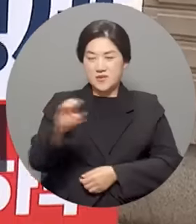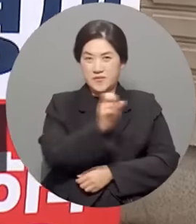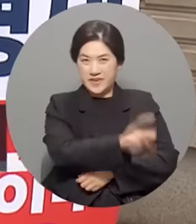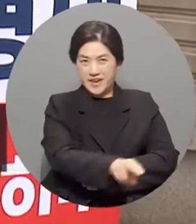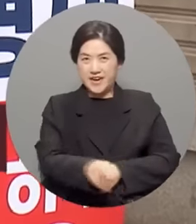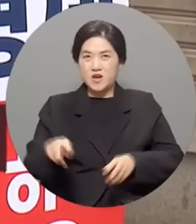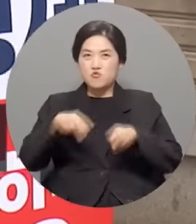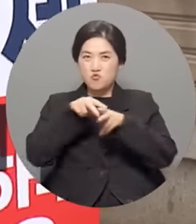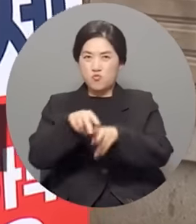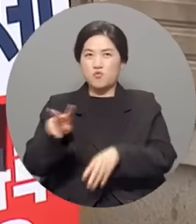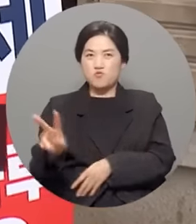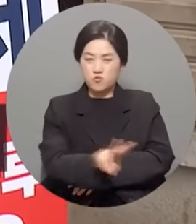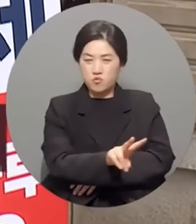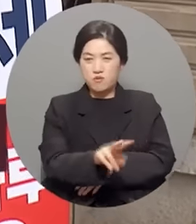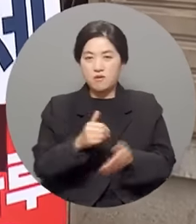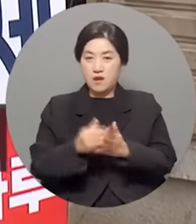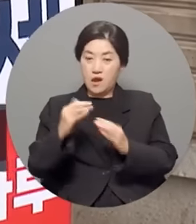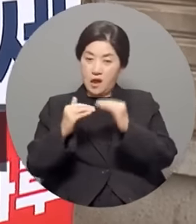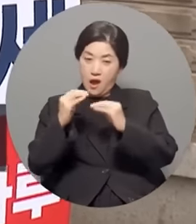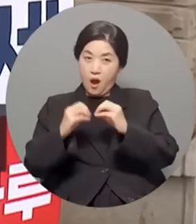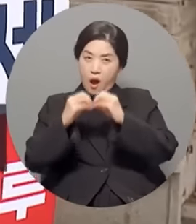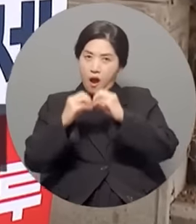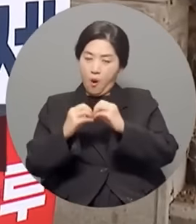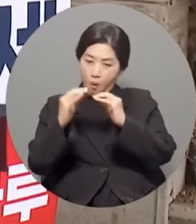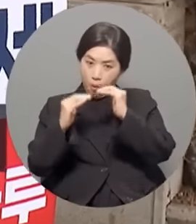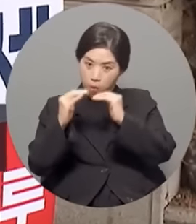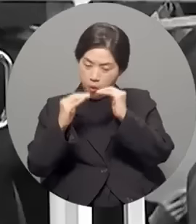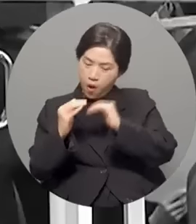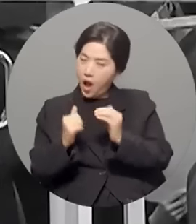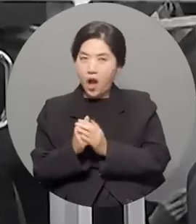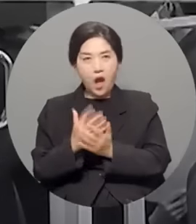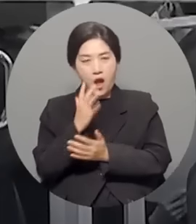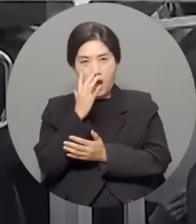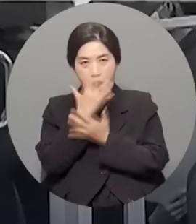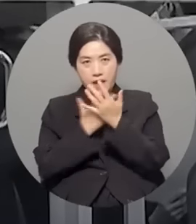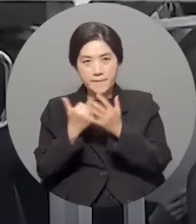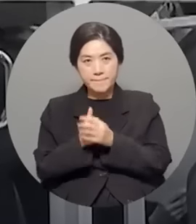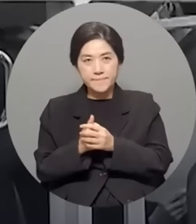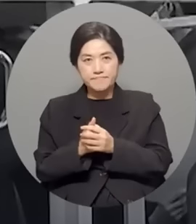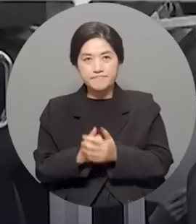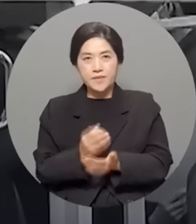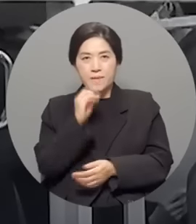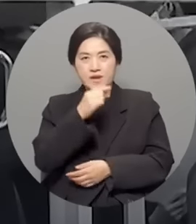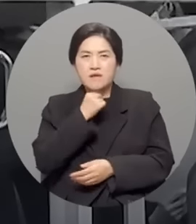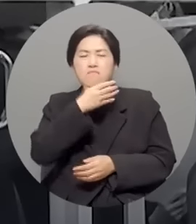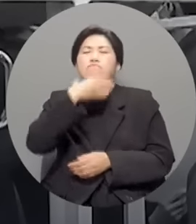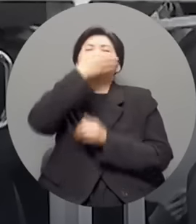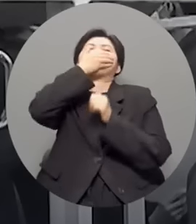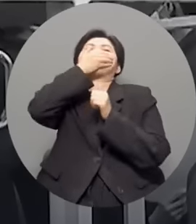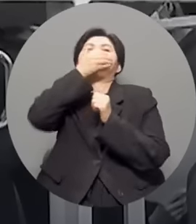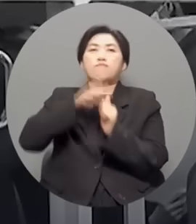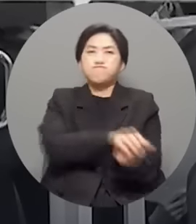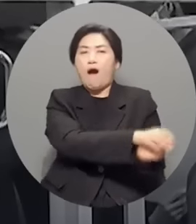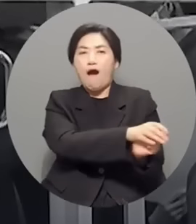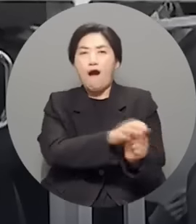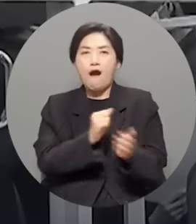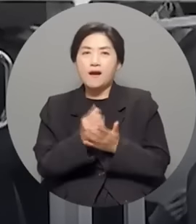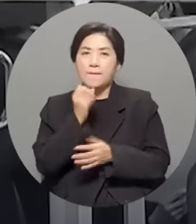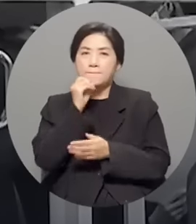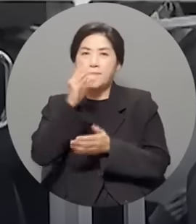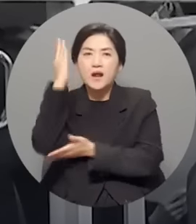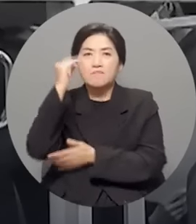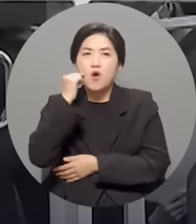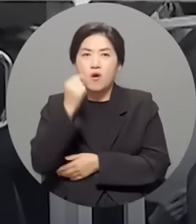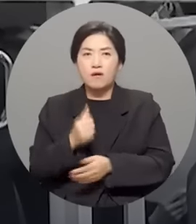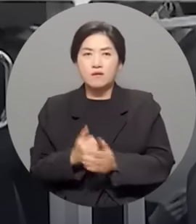두 후보는 안개 속 초접전을 벌이고 있습니다. 말하고 싶어도 입틀막으로 인해서 말을 못합니다.